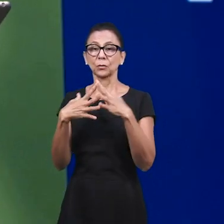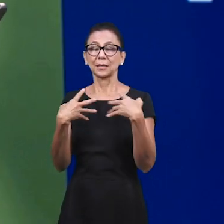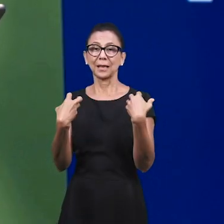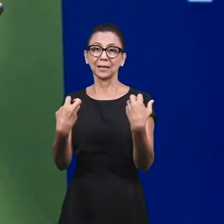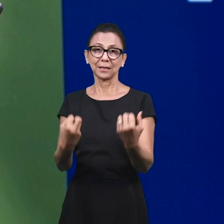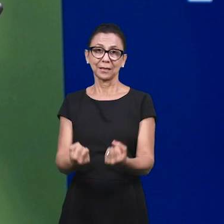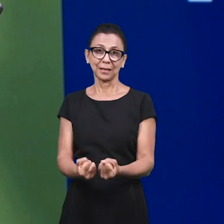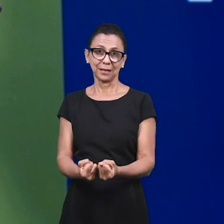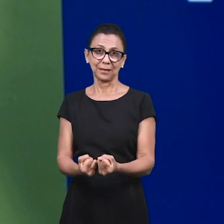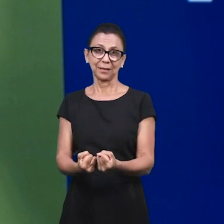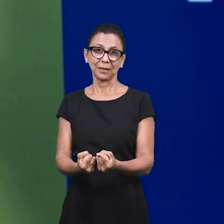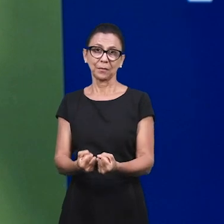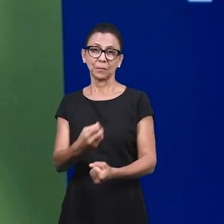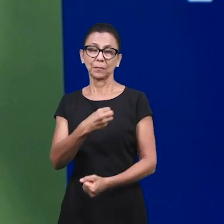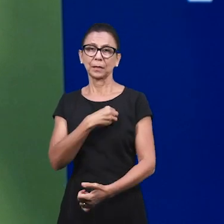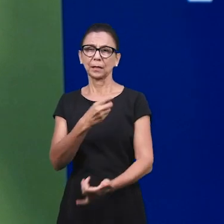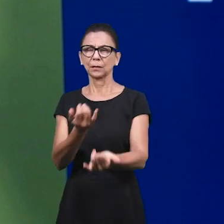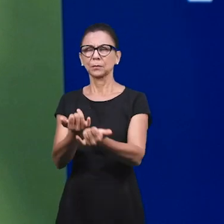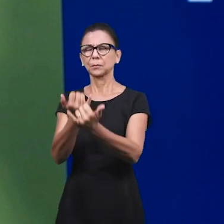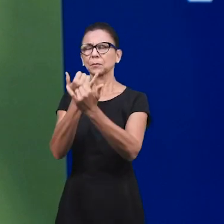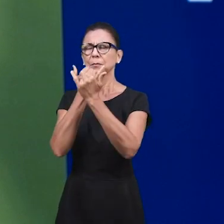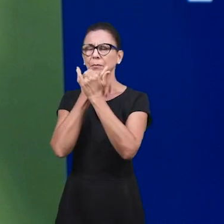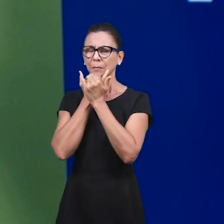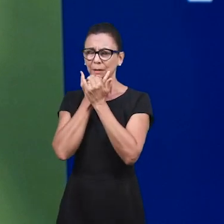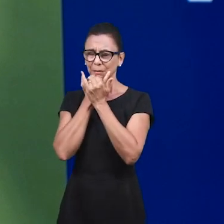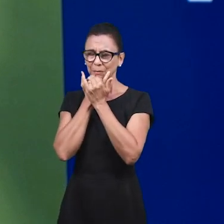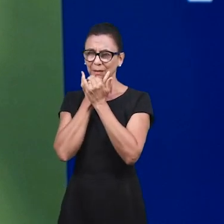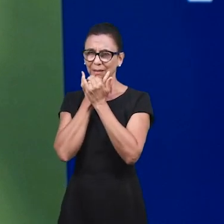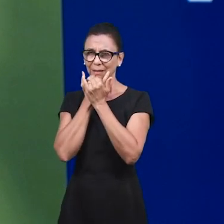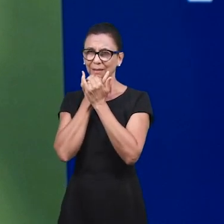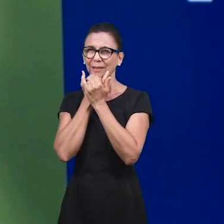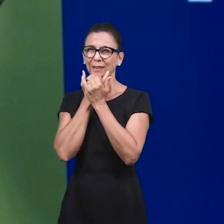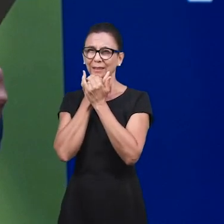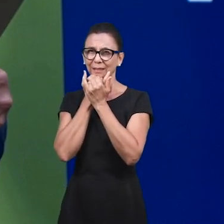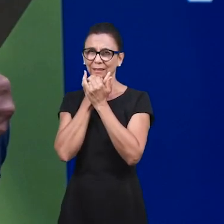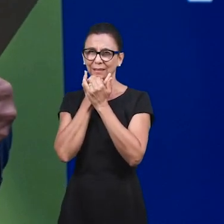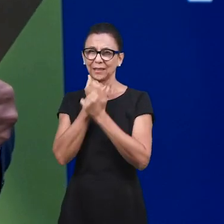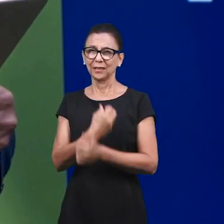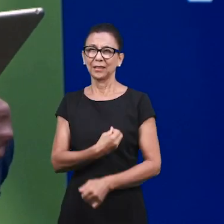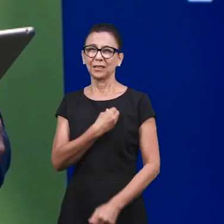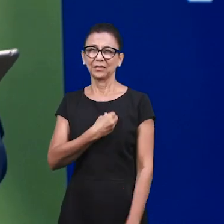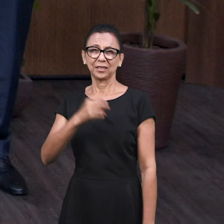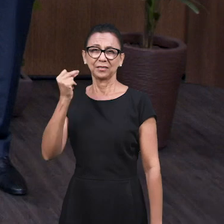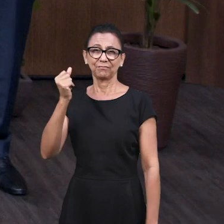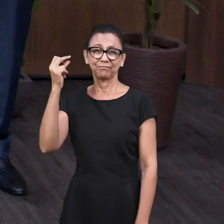pardonnés, la vieille vie reste au passé.